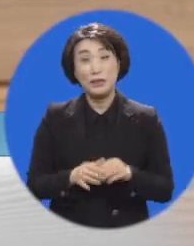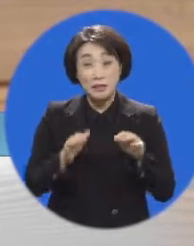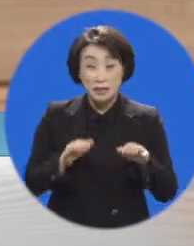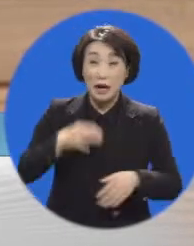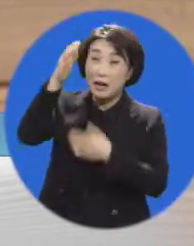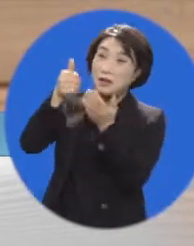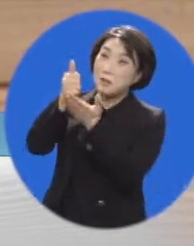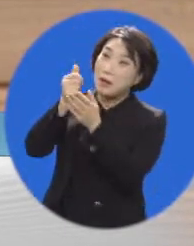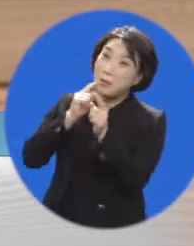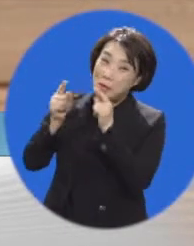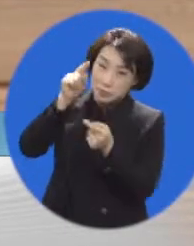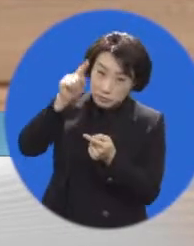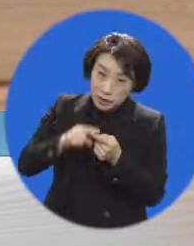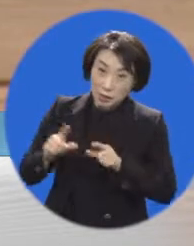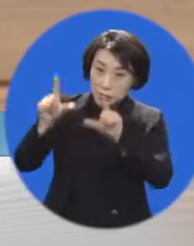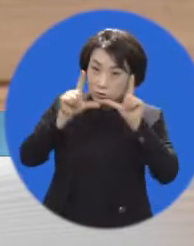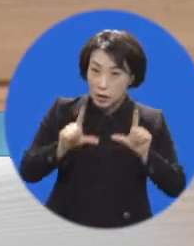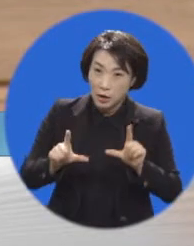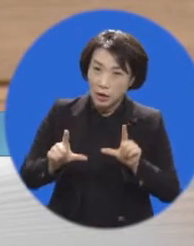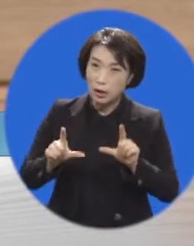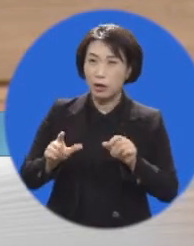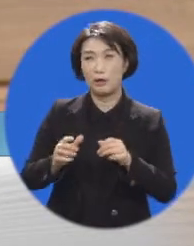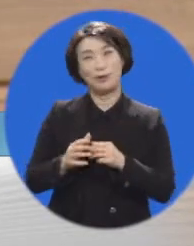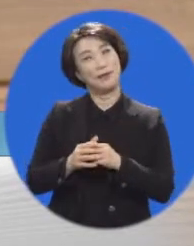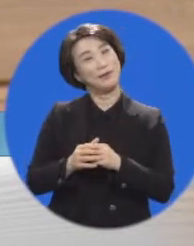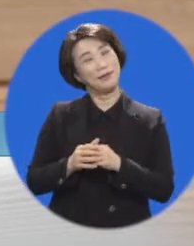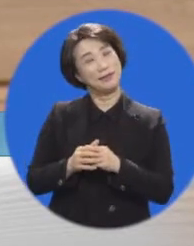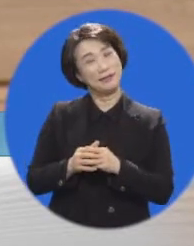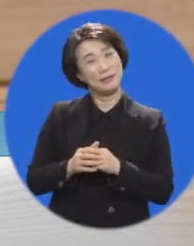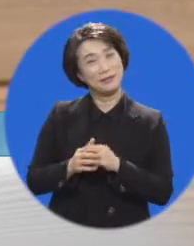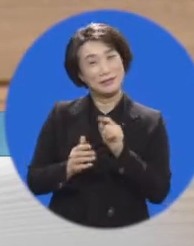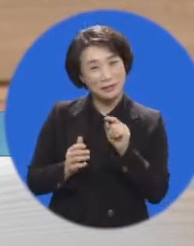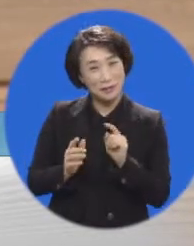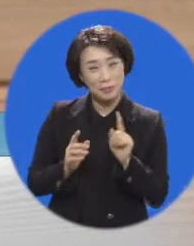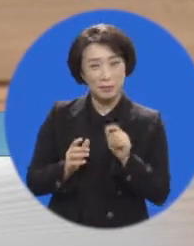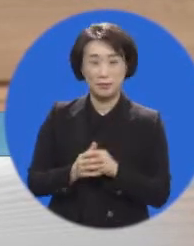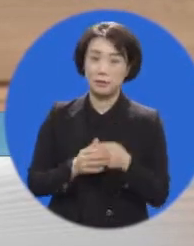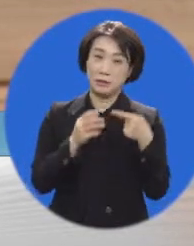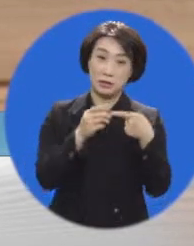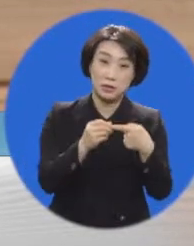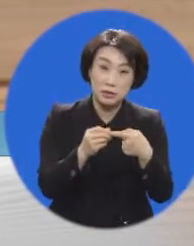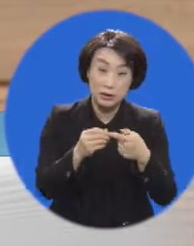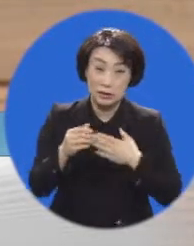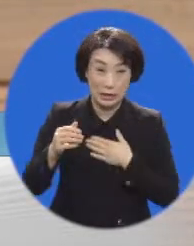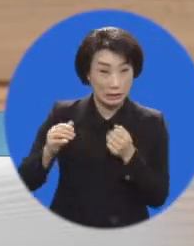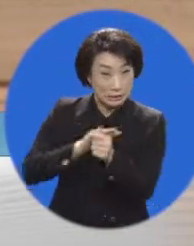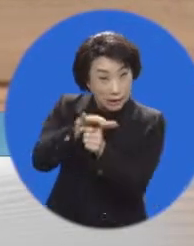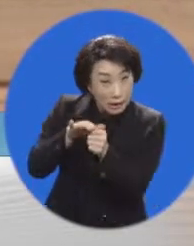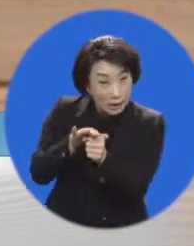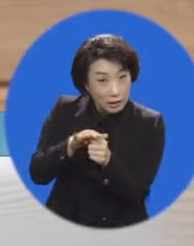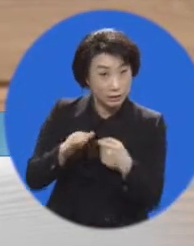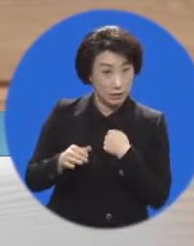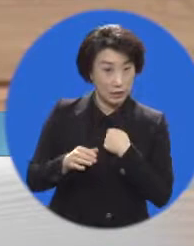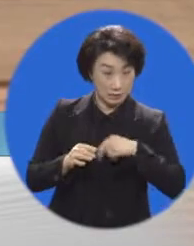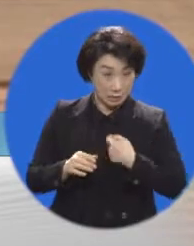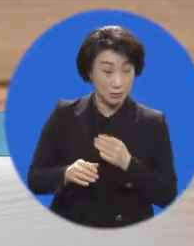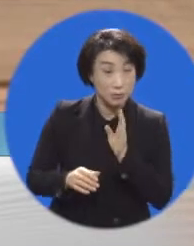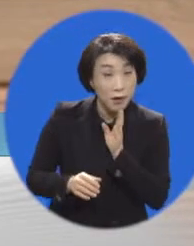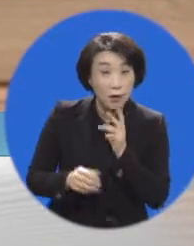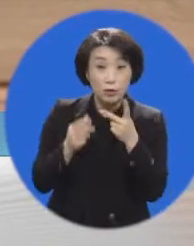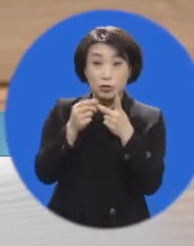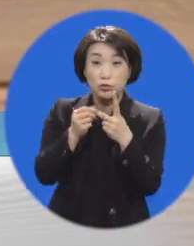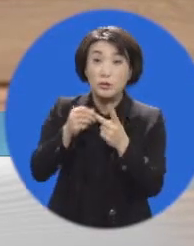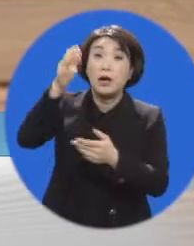하나님의 말씀대로 산다는 자체의 전부가 첫째는 나를 사랑하는 것이요, 두